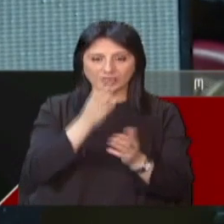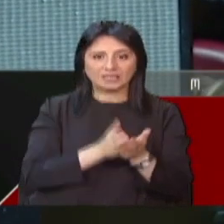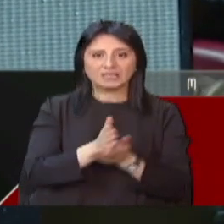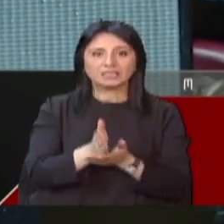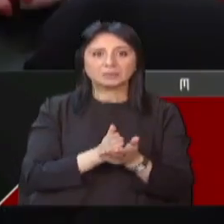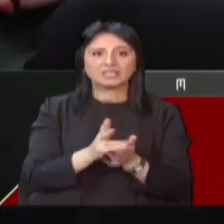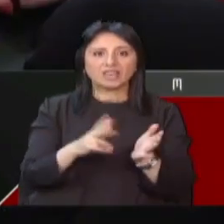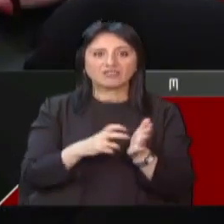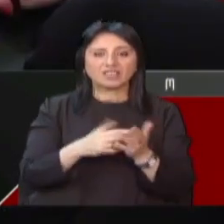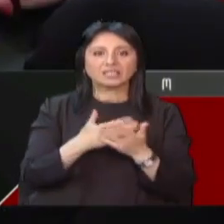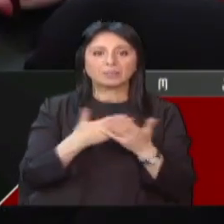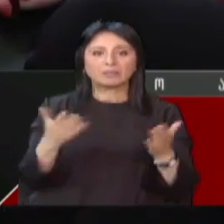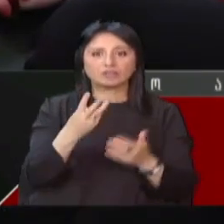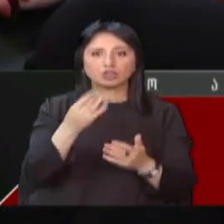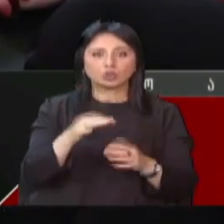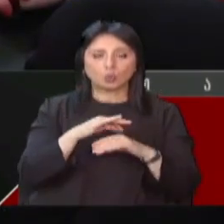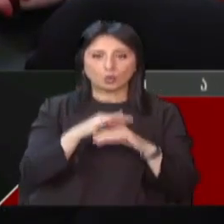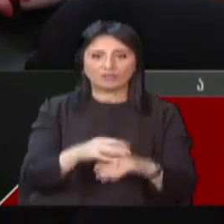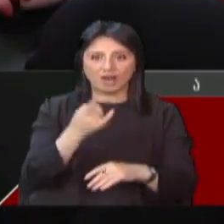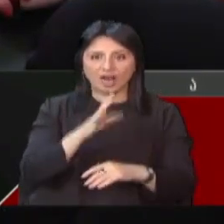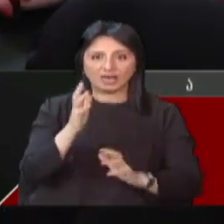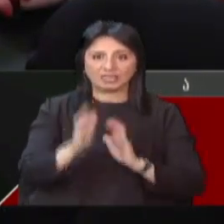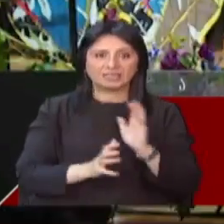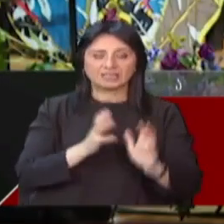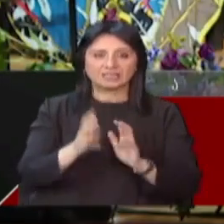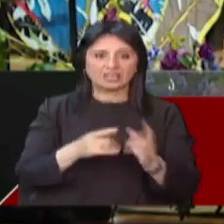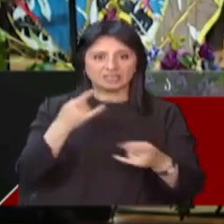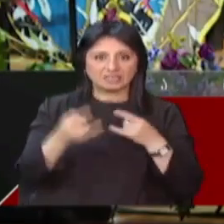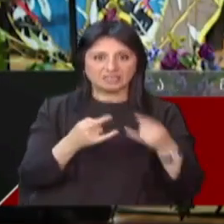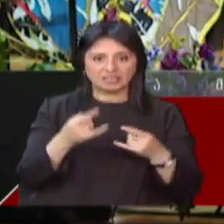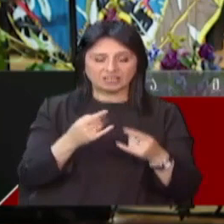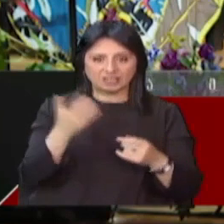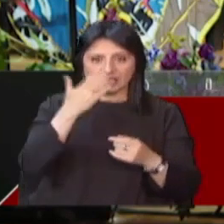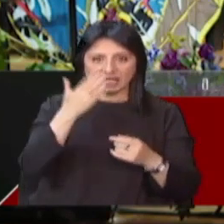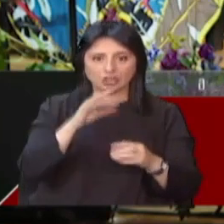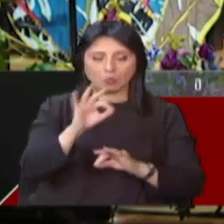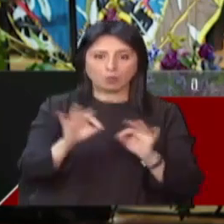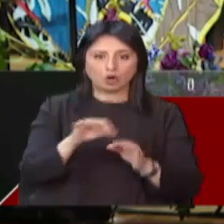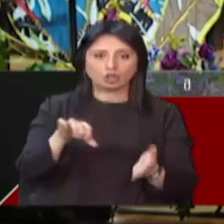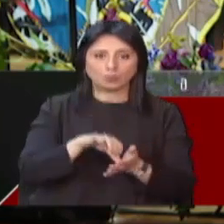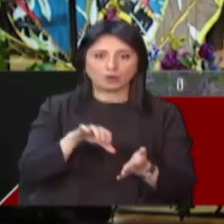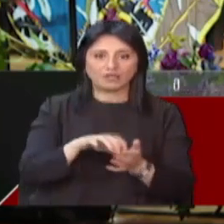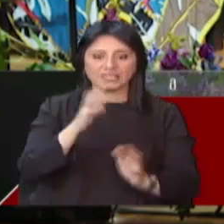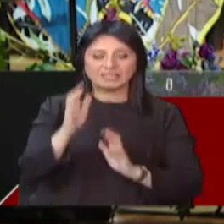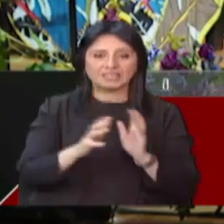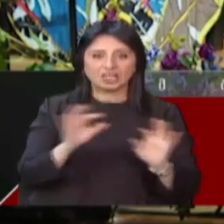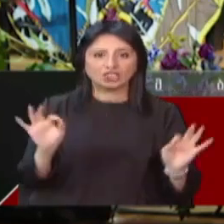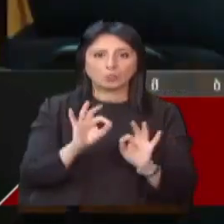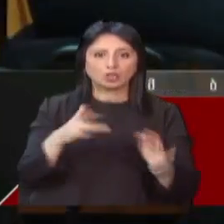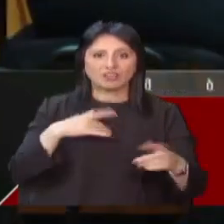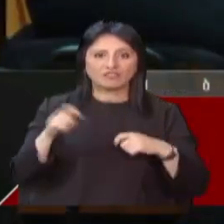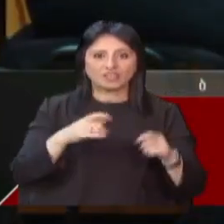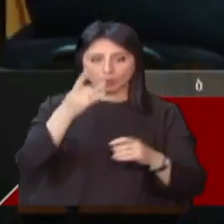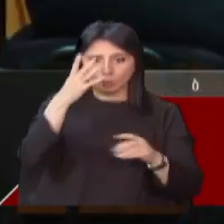manzilze 800-ze meti show gamarta is araerts saertashviliso satelevizio da kino proektshi monatsileobs saertashviliso musikaluri